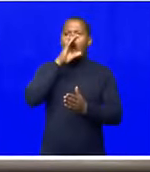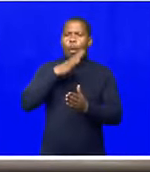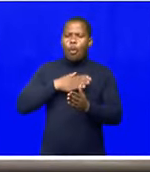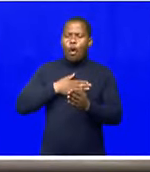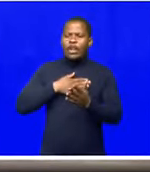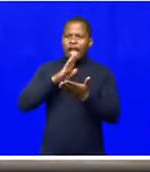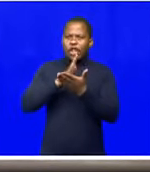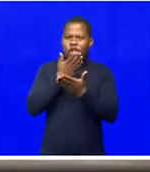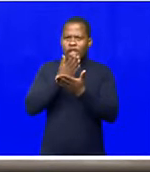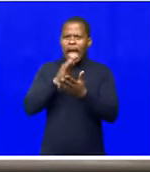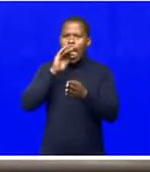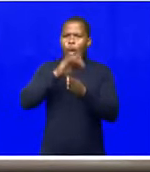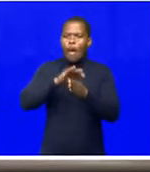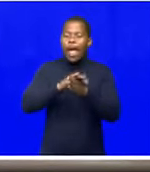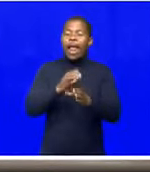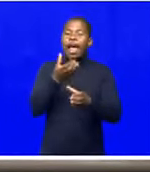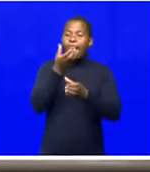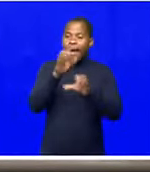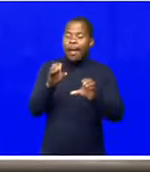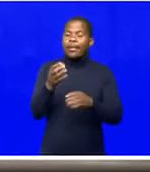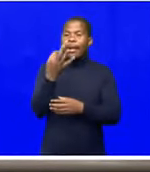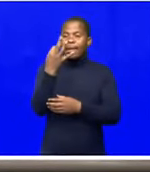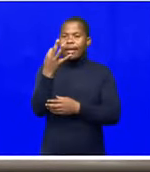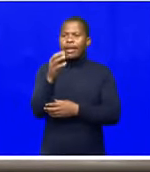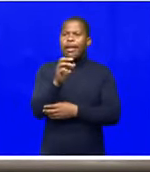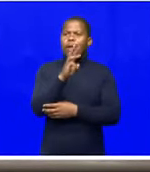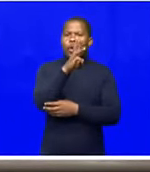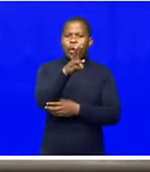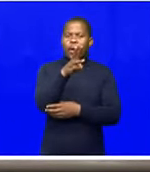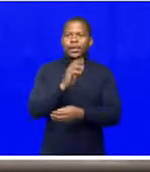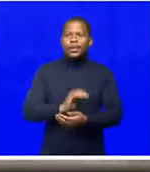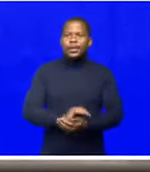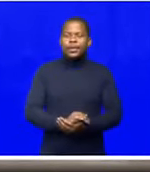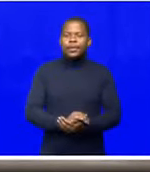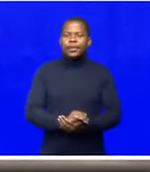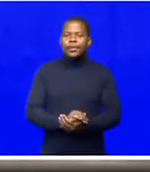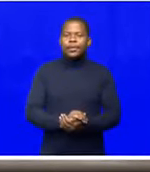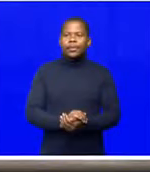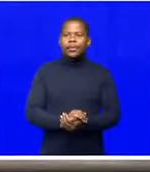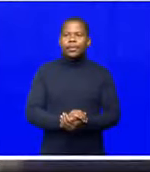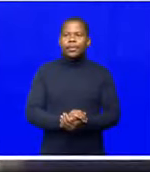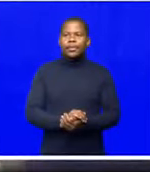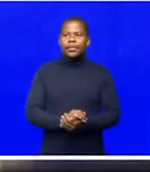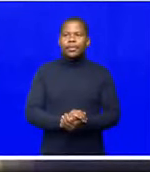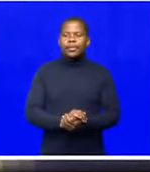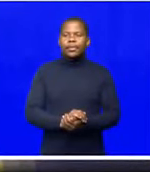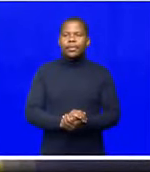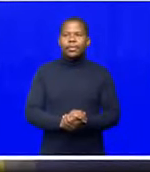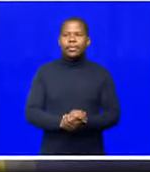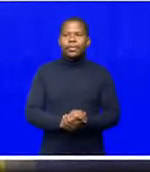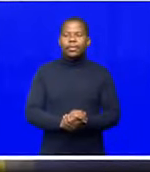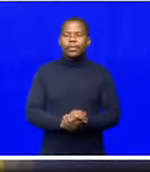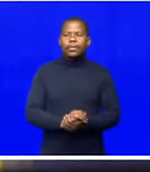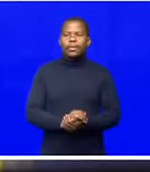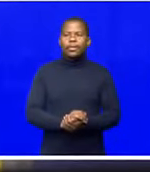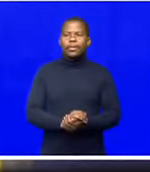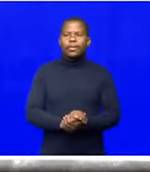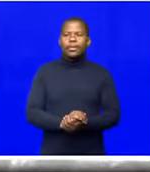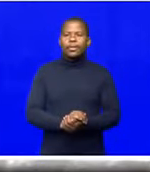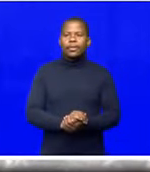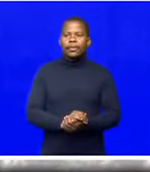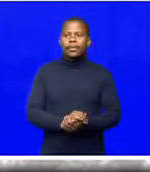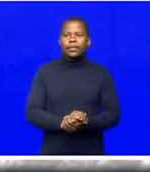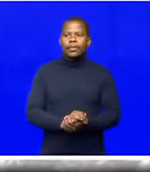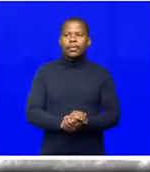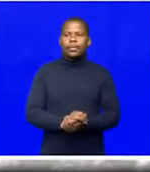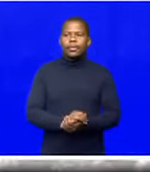water resources based on integrated water resource management principles. Tindzaba Eswatini TV